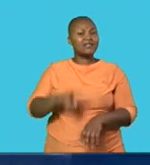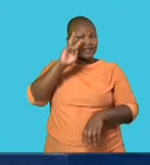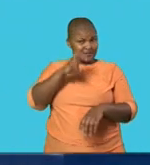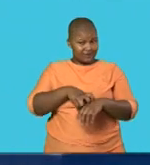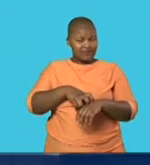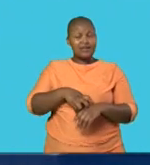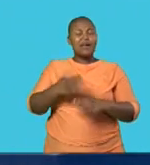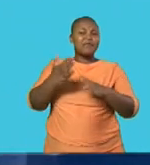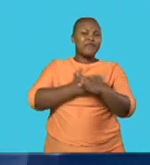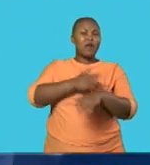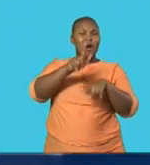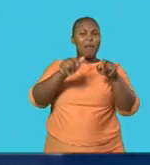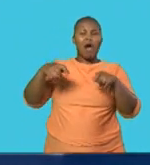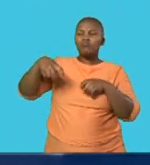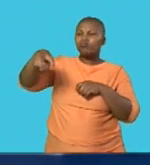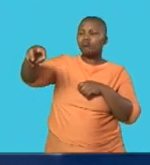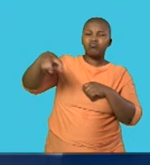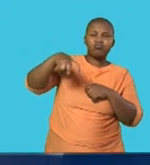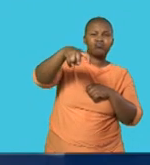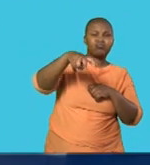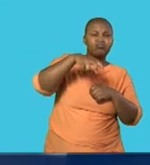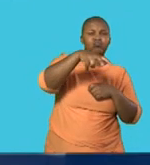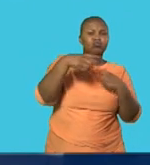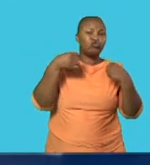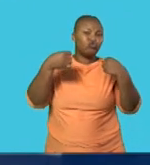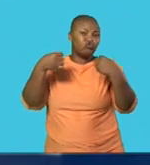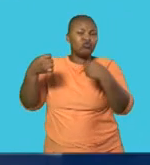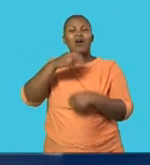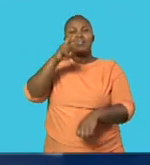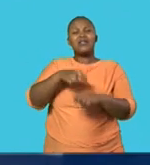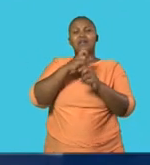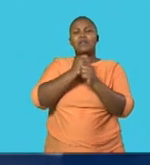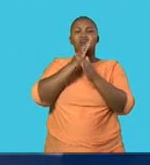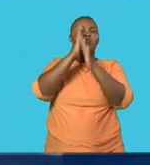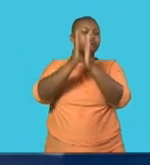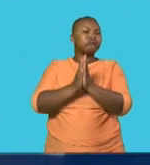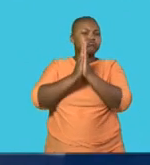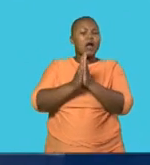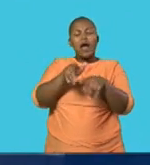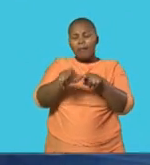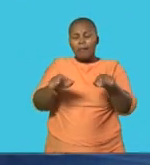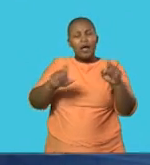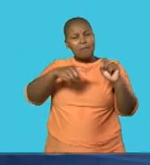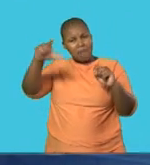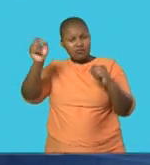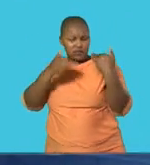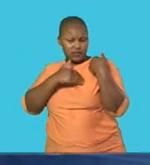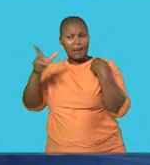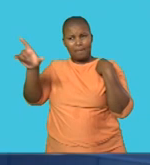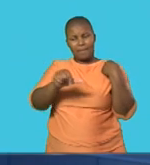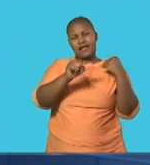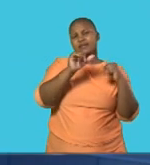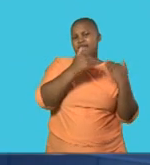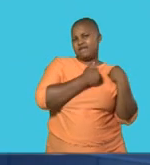sibe nomkhuleko sicela uNkulunkulu nje aphakamise isandla abavikele abantwana babantu bahambe kahle baphinde babuye kahle. Aka wonke